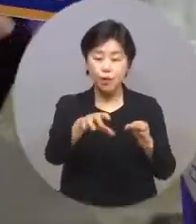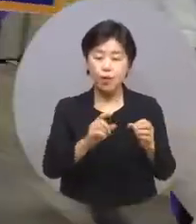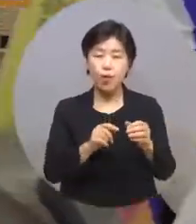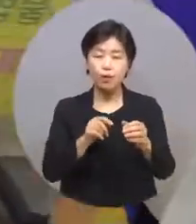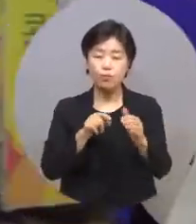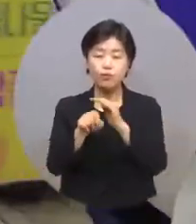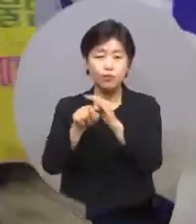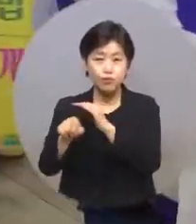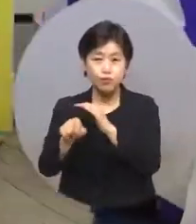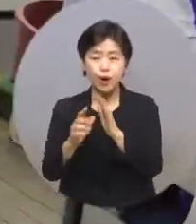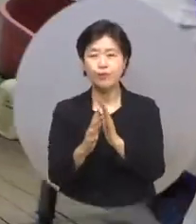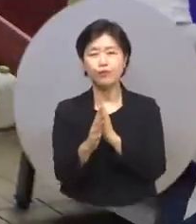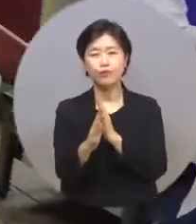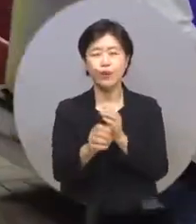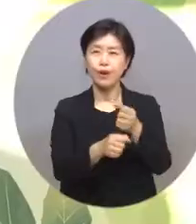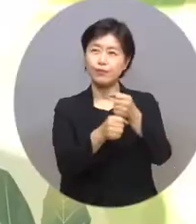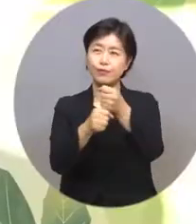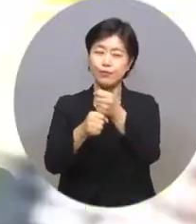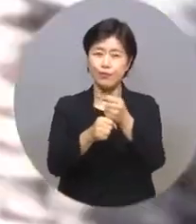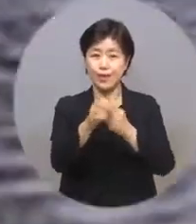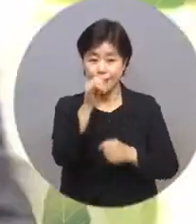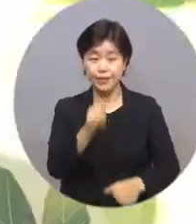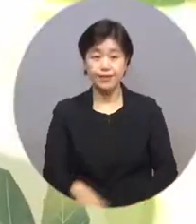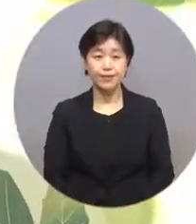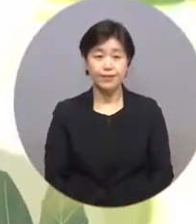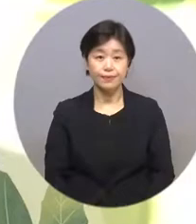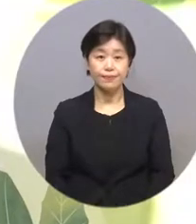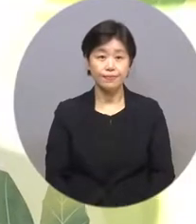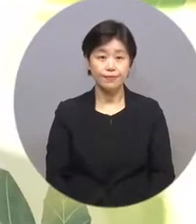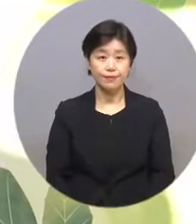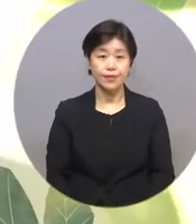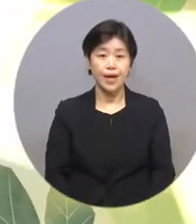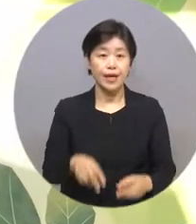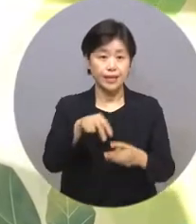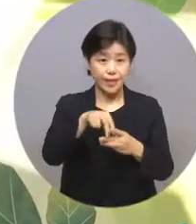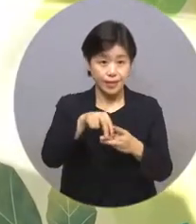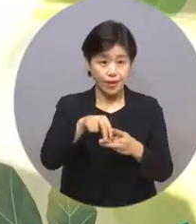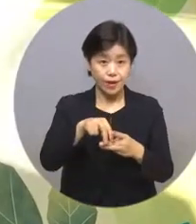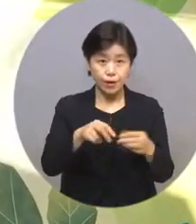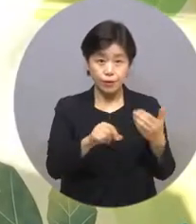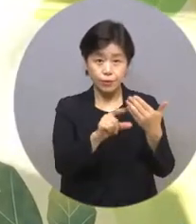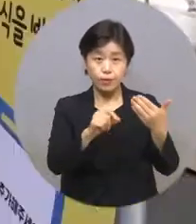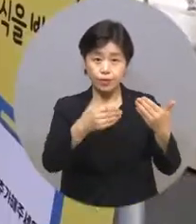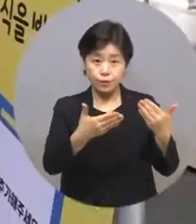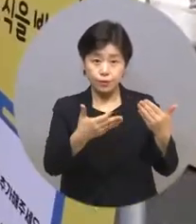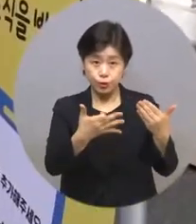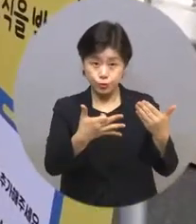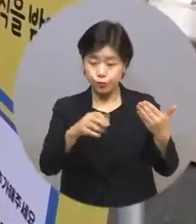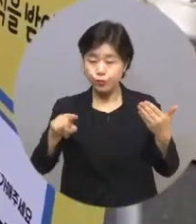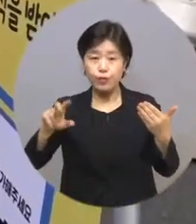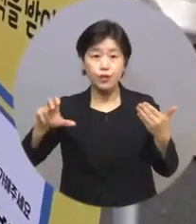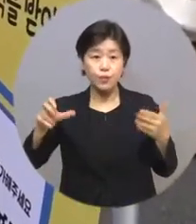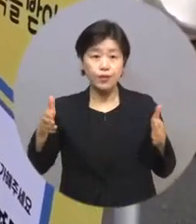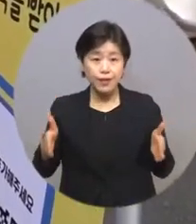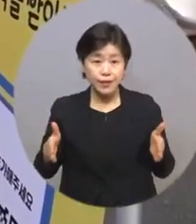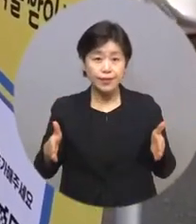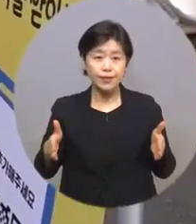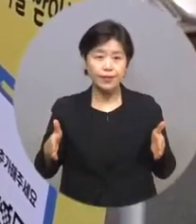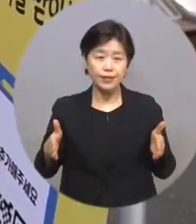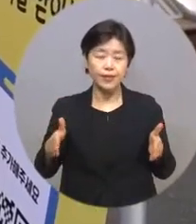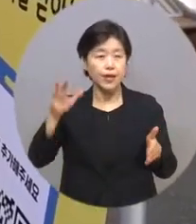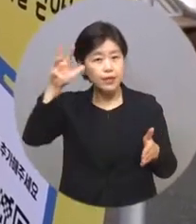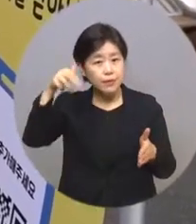알리기 위해서 가두 행진을 진행합니다. 횡성군 치매안심센터는 9월 19일부터 25일까지 치매안심주간을